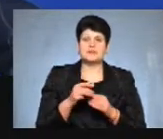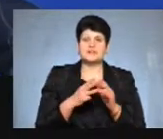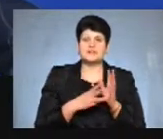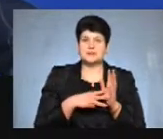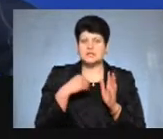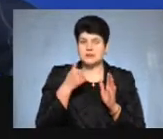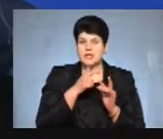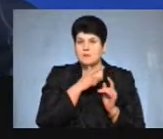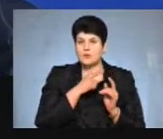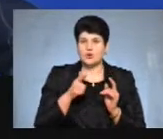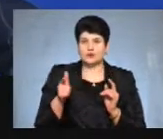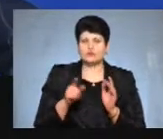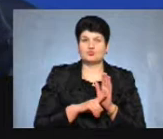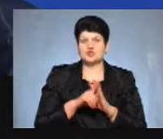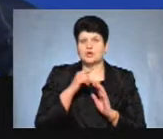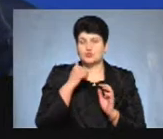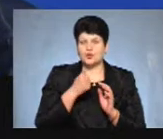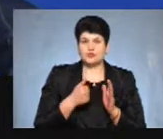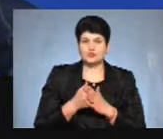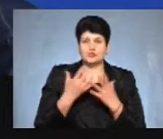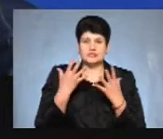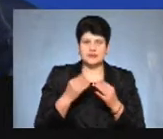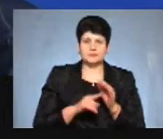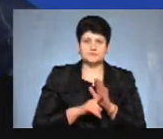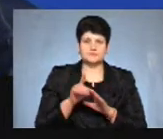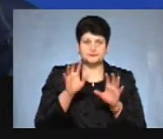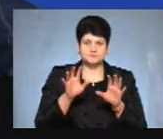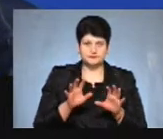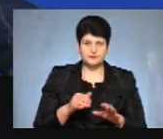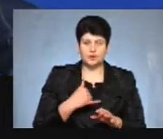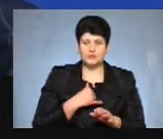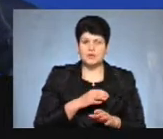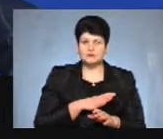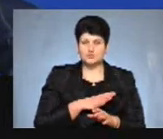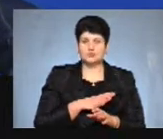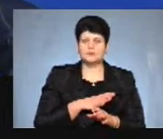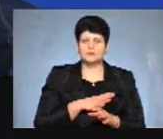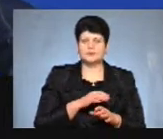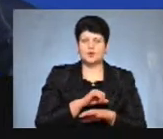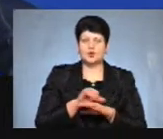рік, протягом з початку року до дня введення закону, у нас було розмитнено всього